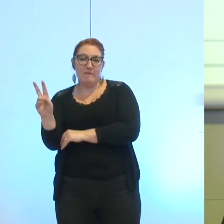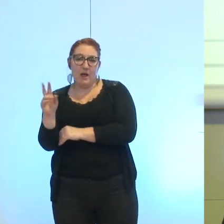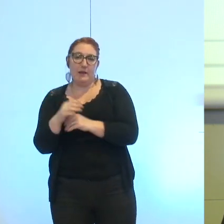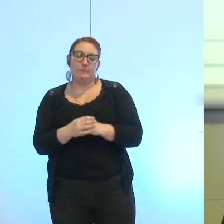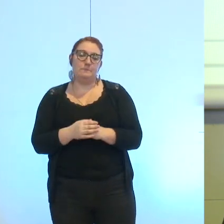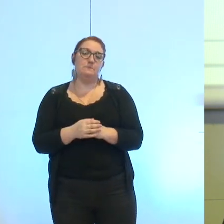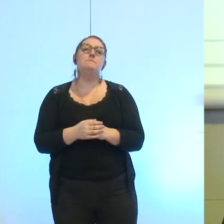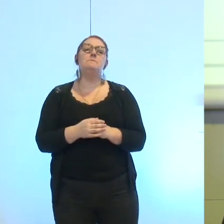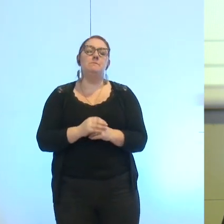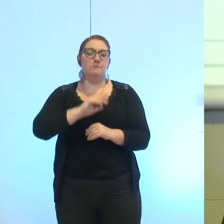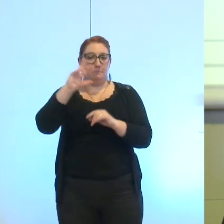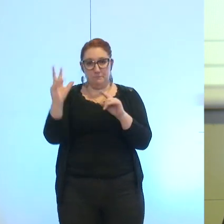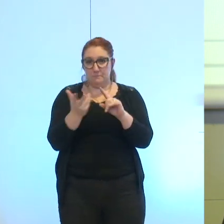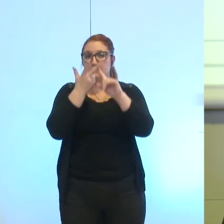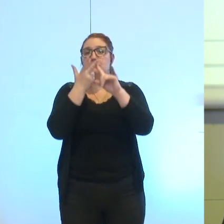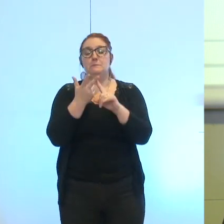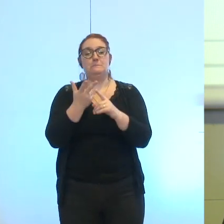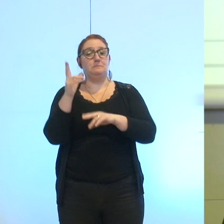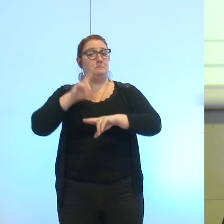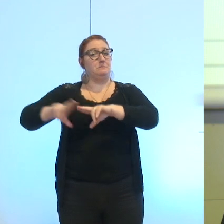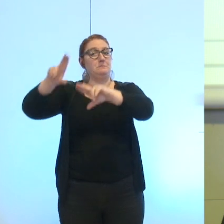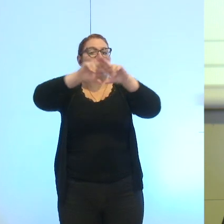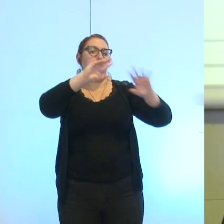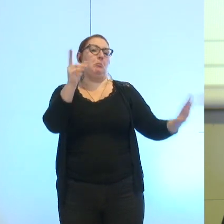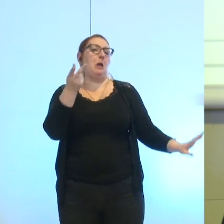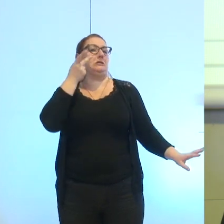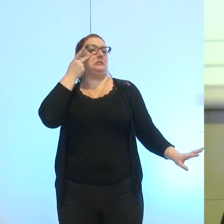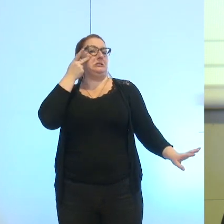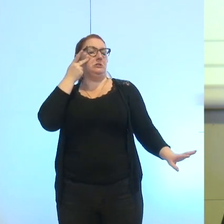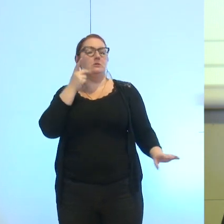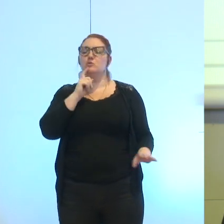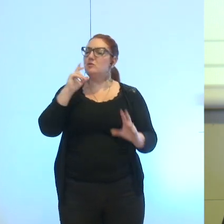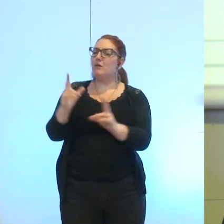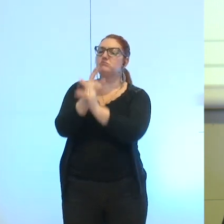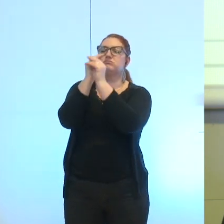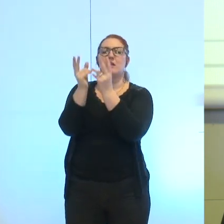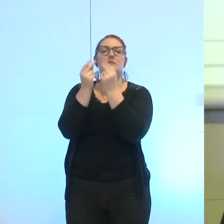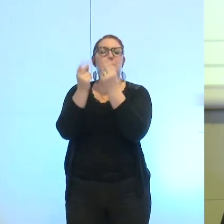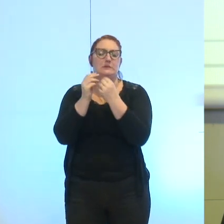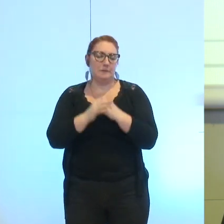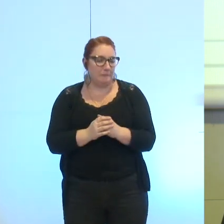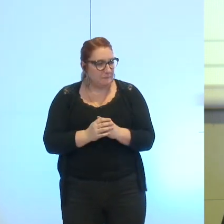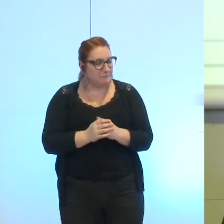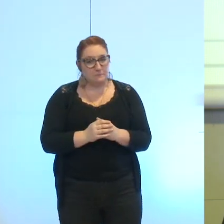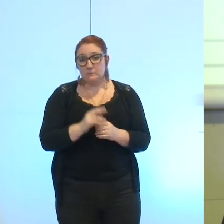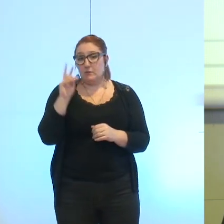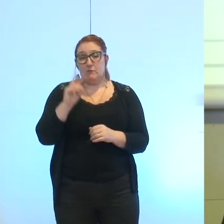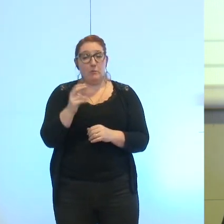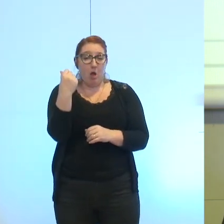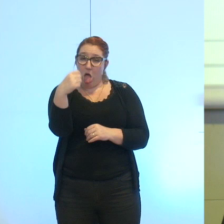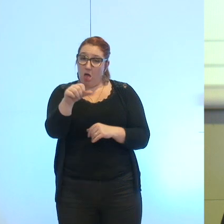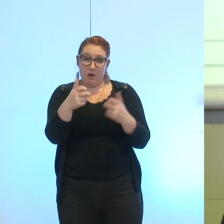trème concerne les chantiers de prestige rapidement évoqué précédemment je ne prendrai qu'un seul